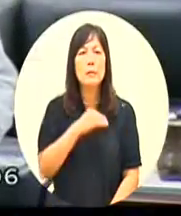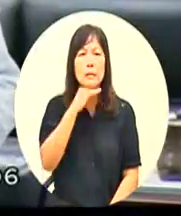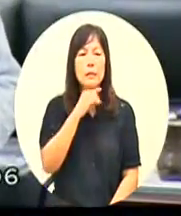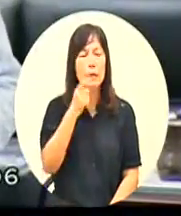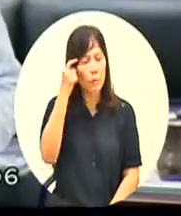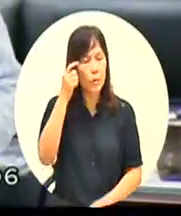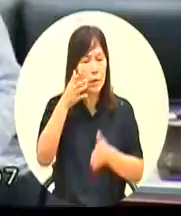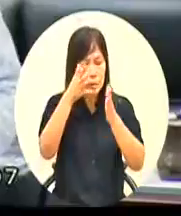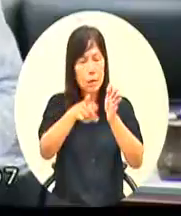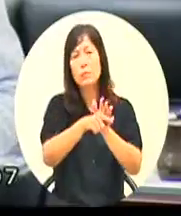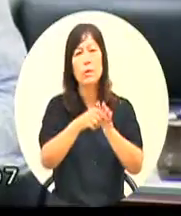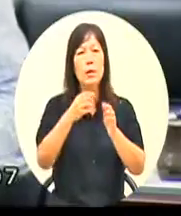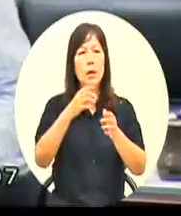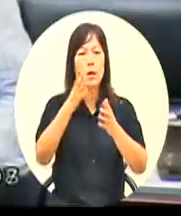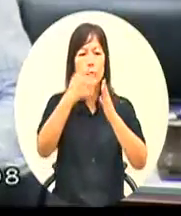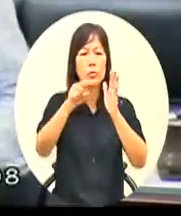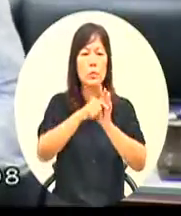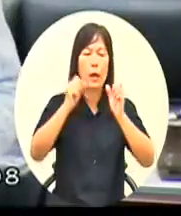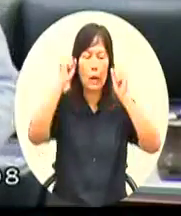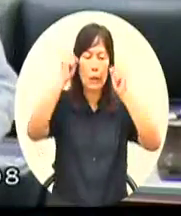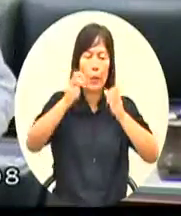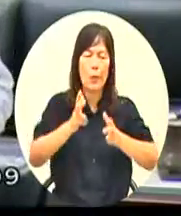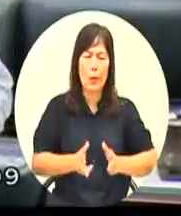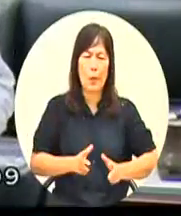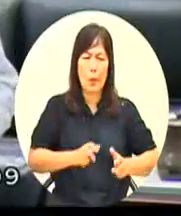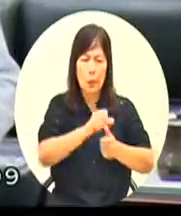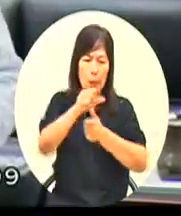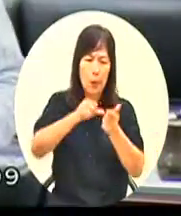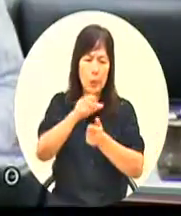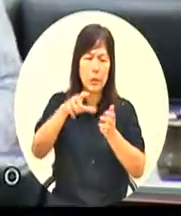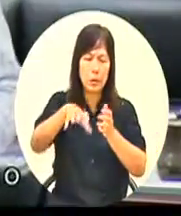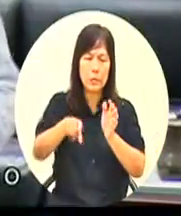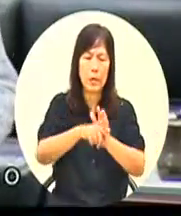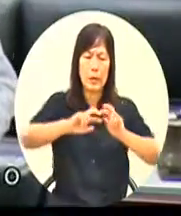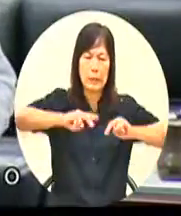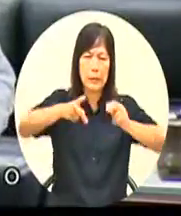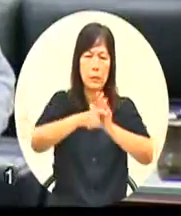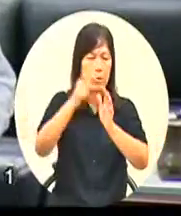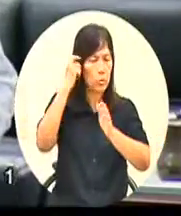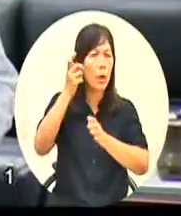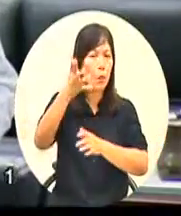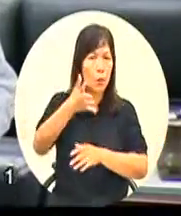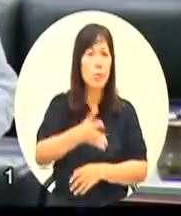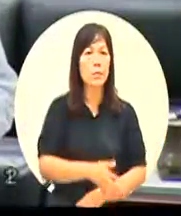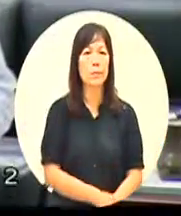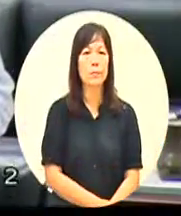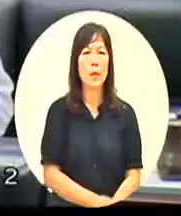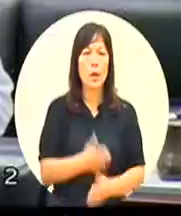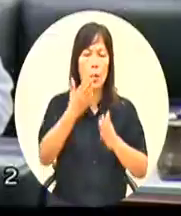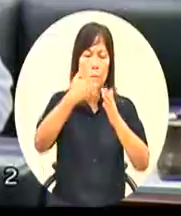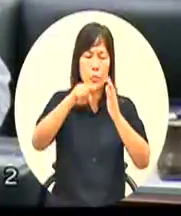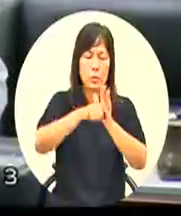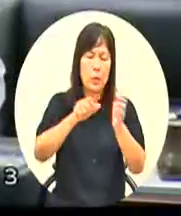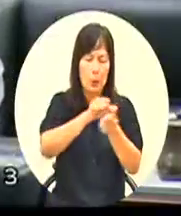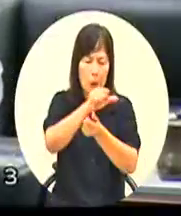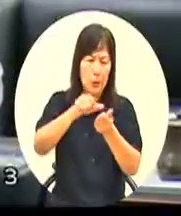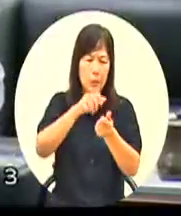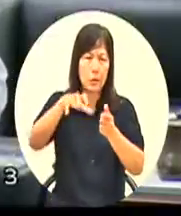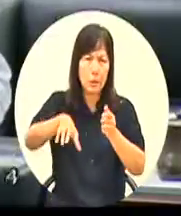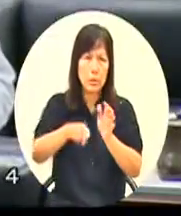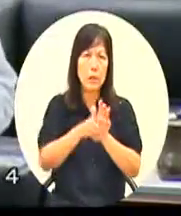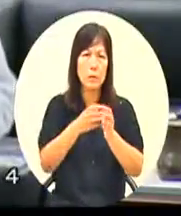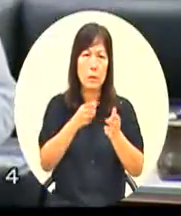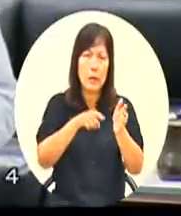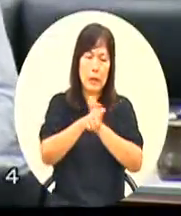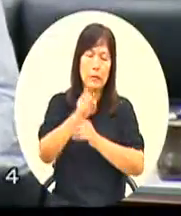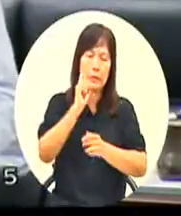们学校运动场的整建的问题哈，来请教我们教育局长啊哈。 那学校的运动场啊，坦白讲说一直